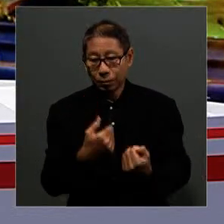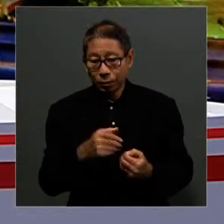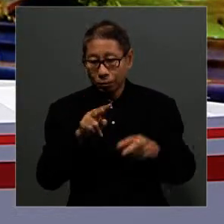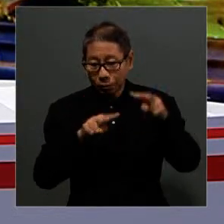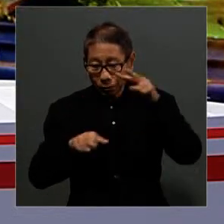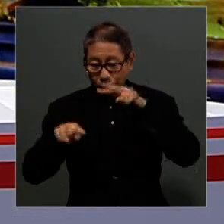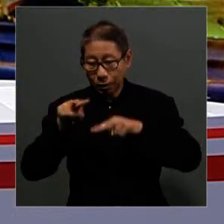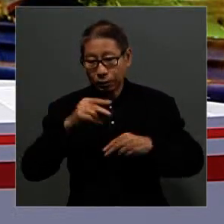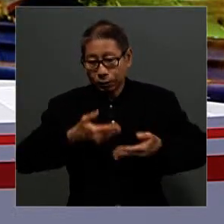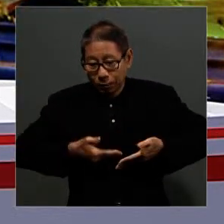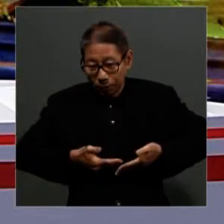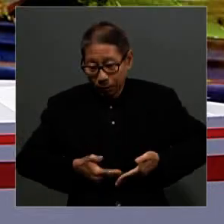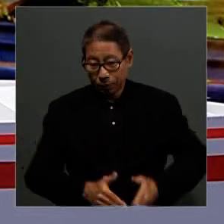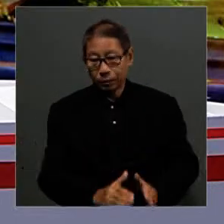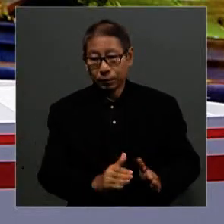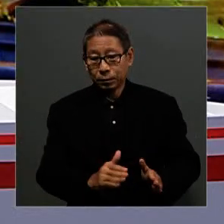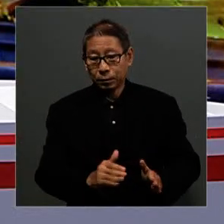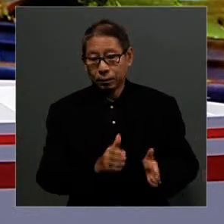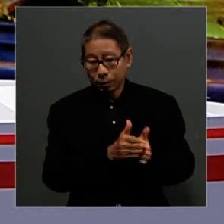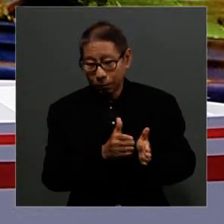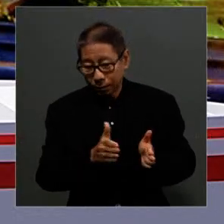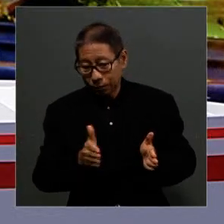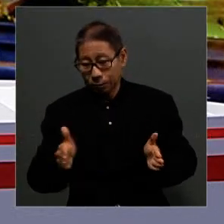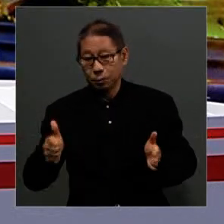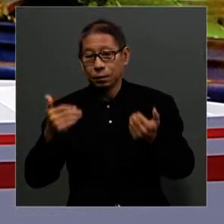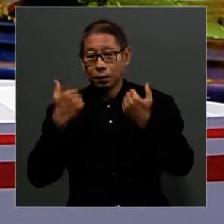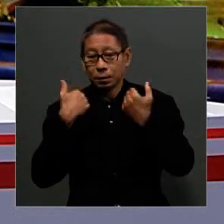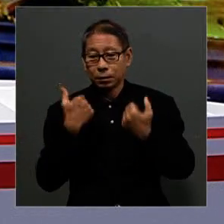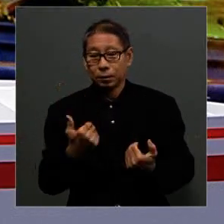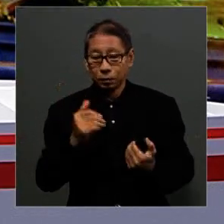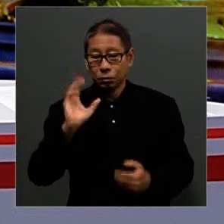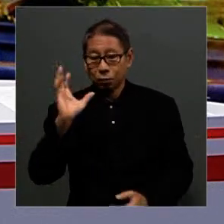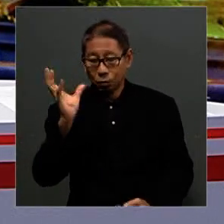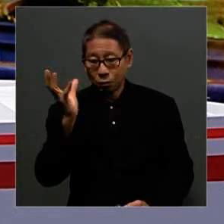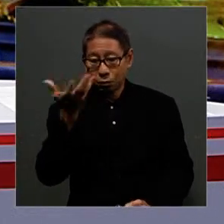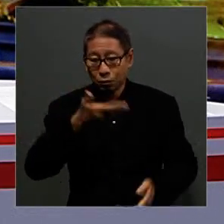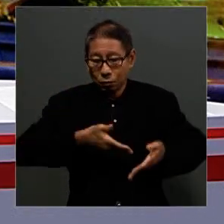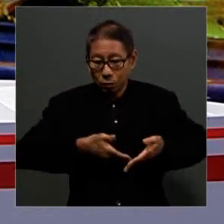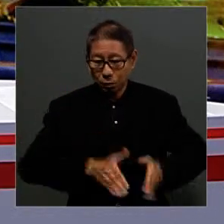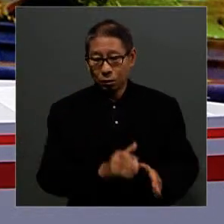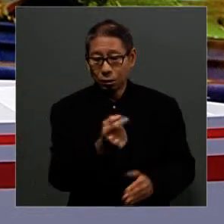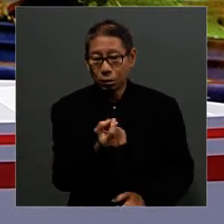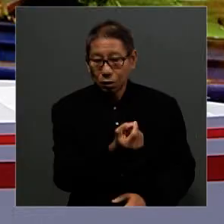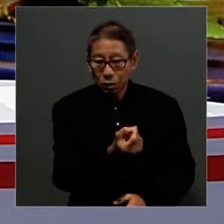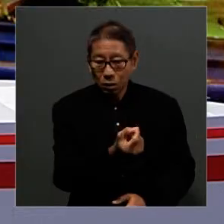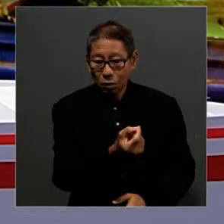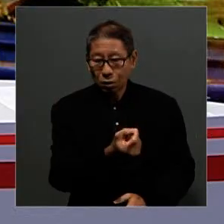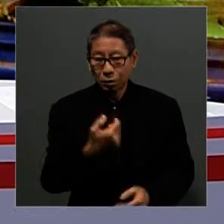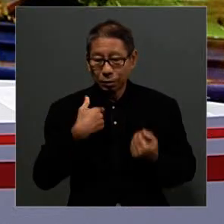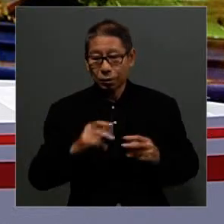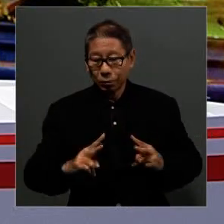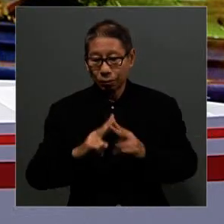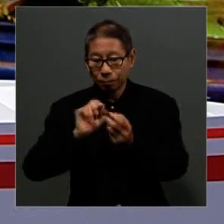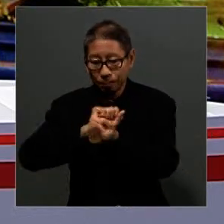ดูแลตั้งแต่เกิดเลยนะฮะโดยเฉพาะอย่างยิ่งช่วงนี้เนี่ยทั่วโลกเลยแหละอัตราการเกิดมันต่ำเหลือเกินนะครับเพราะฉะนั้นกรม